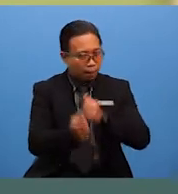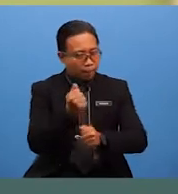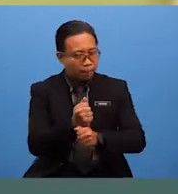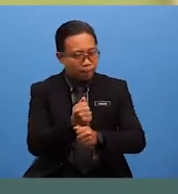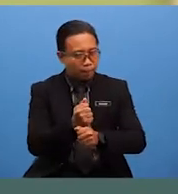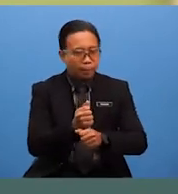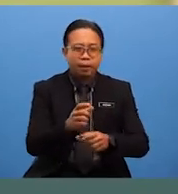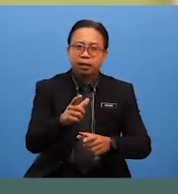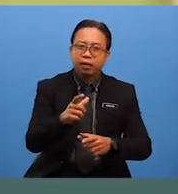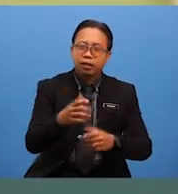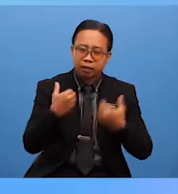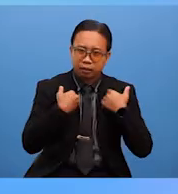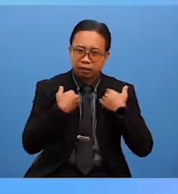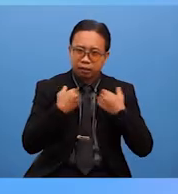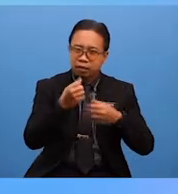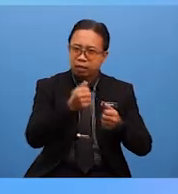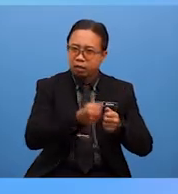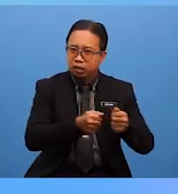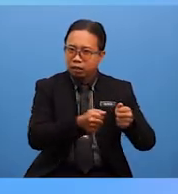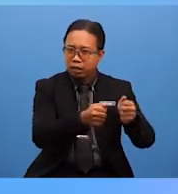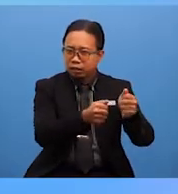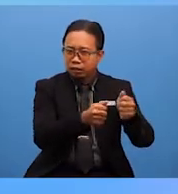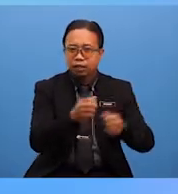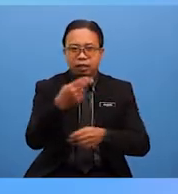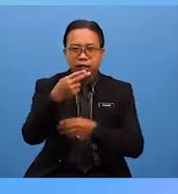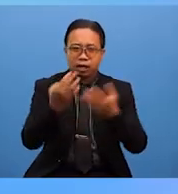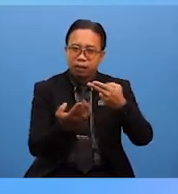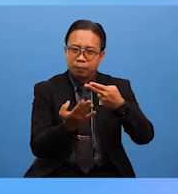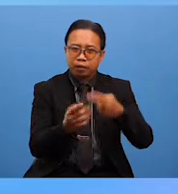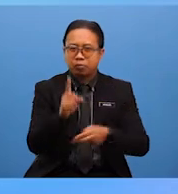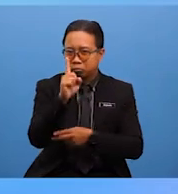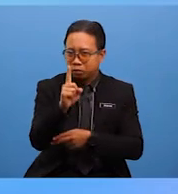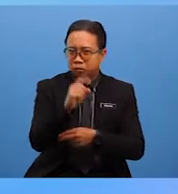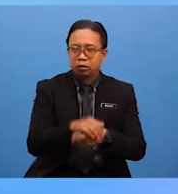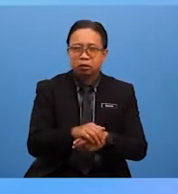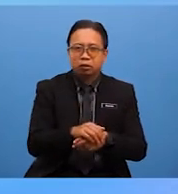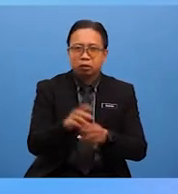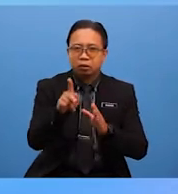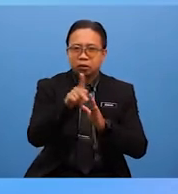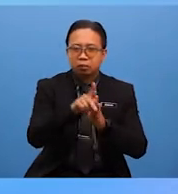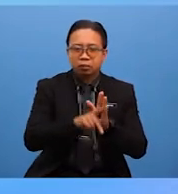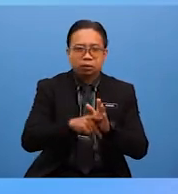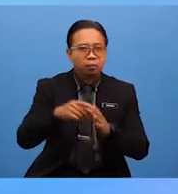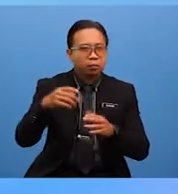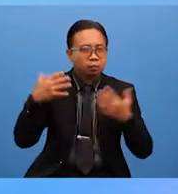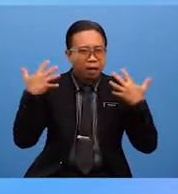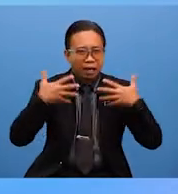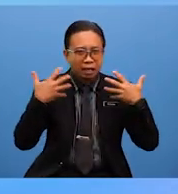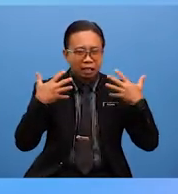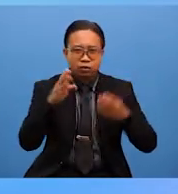melibatkan pengaliran Habel antara yang utama adalah pemanasan bumi oleh